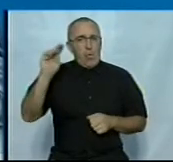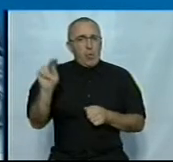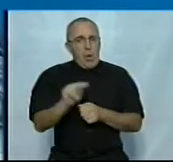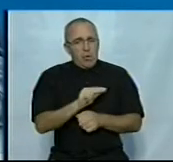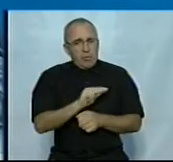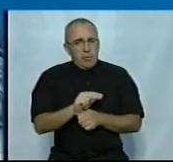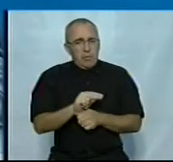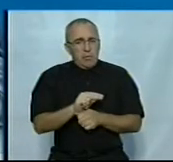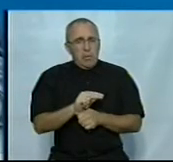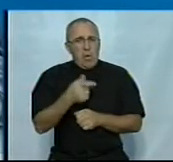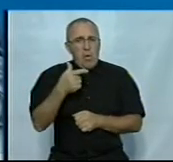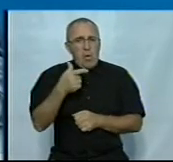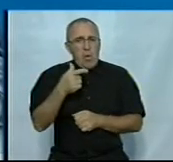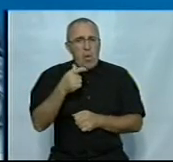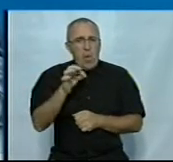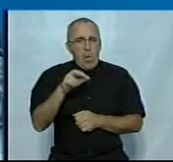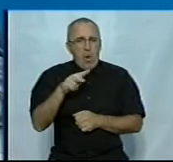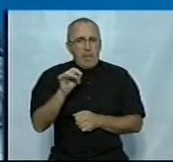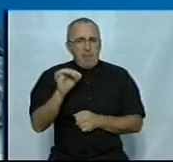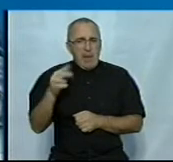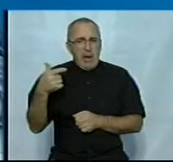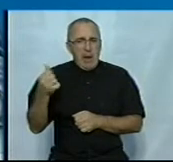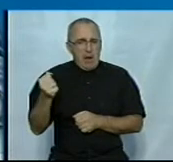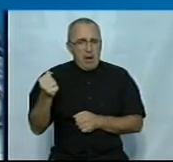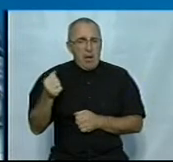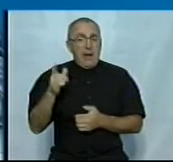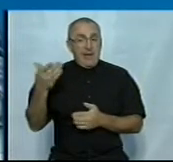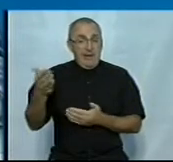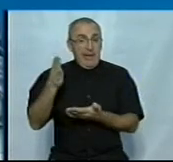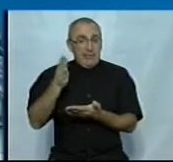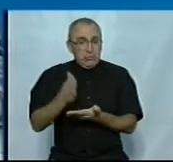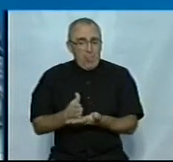водолічебниця Гольденберга, і вона